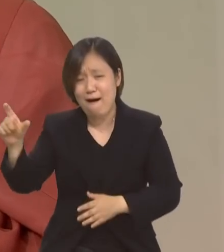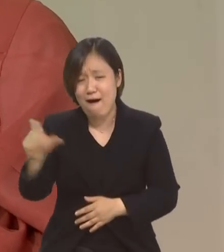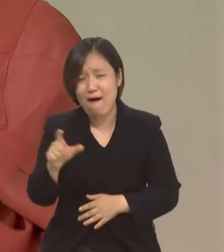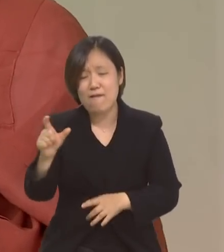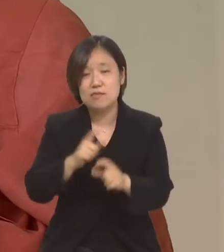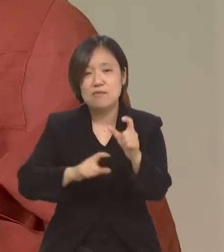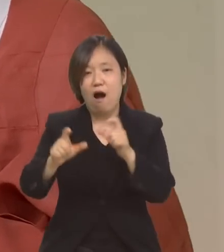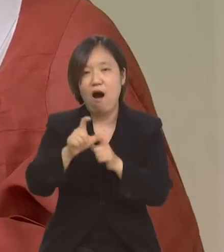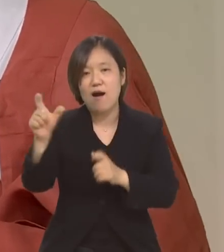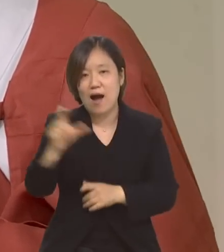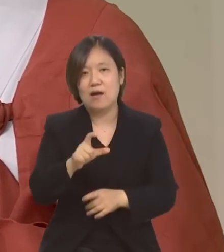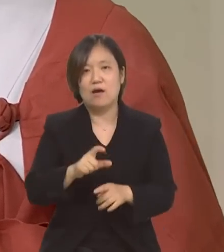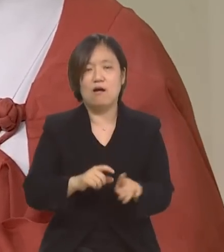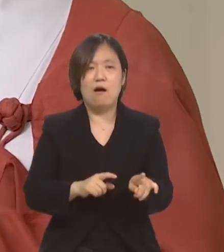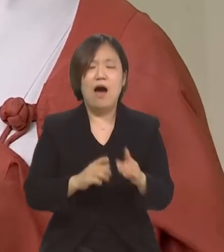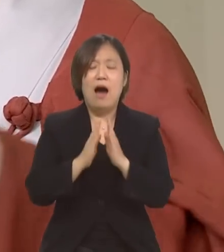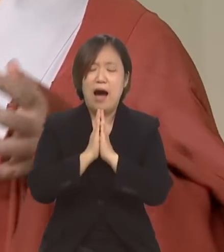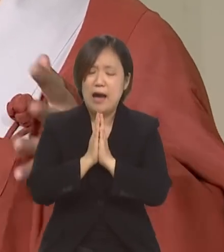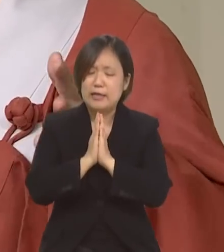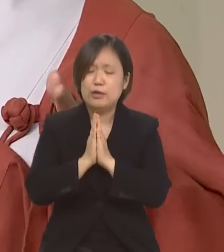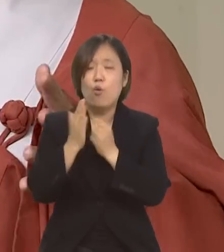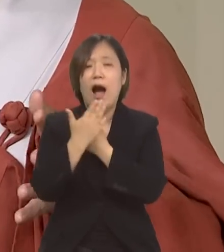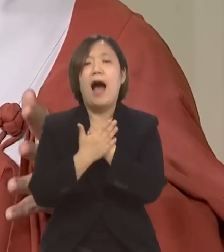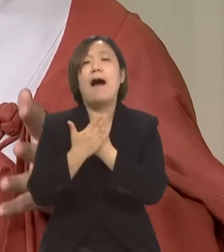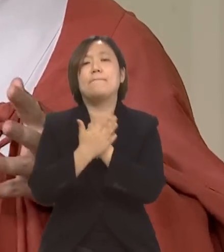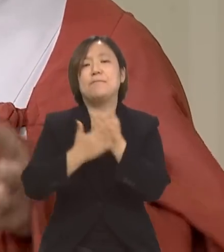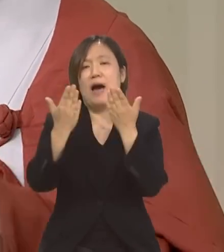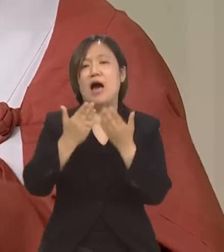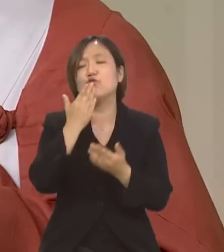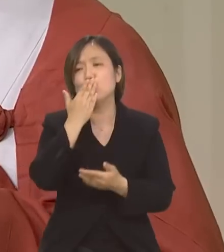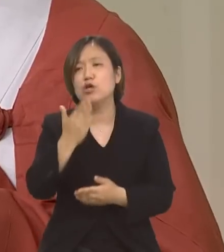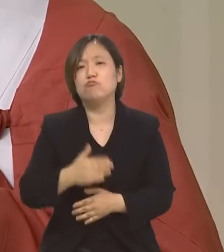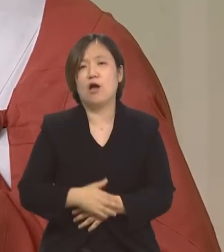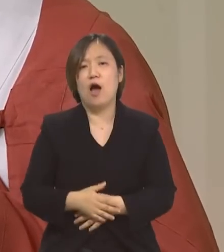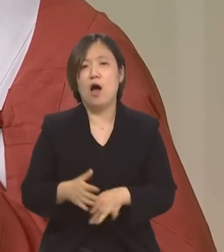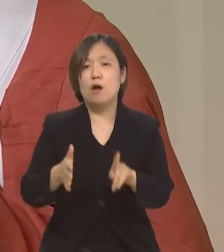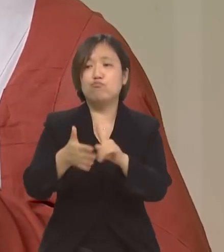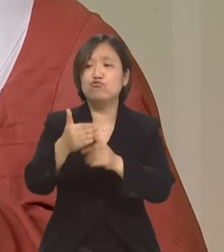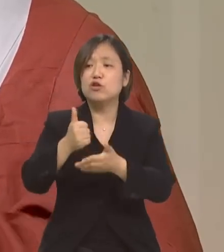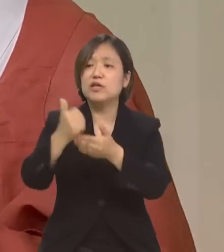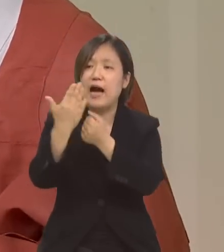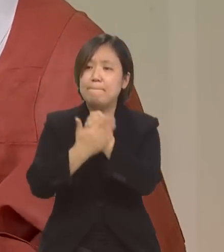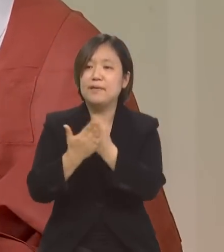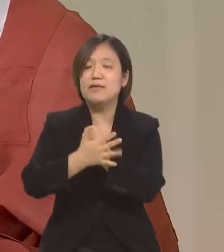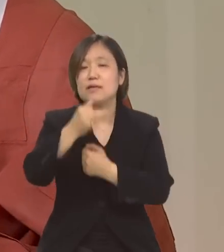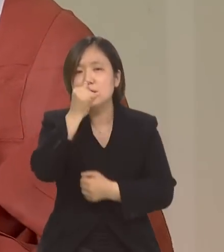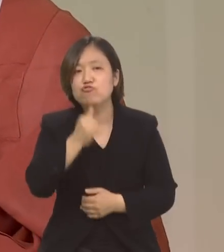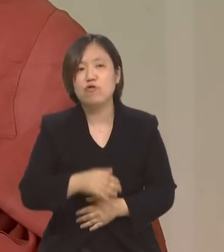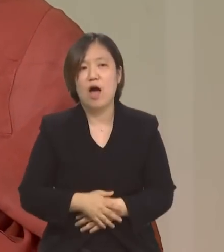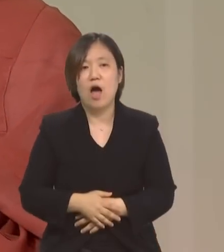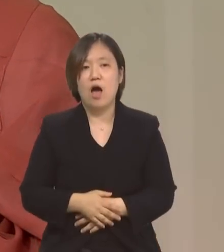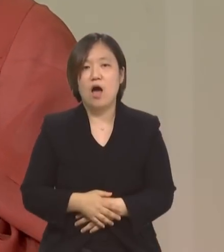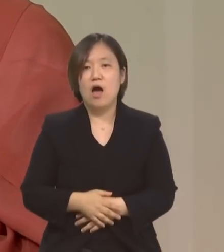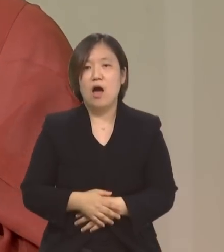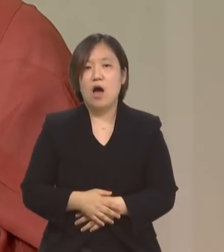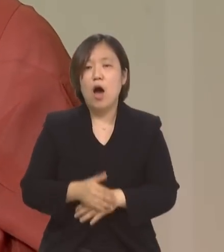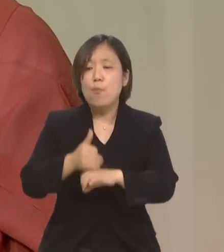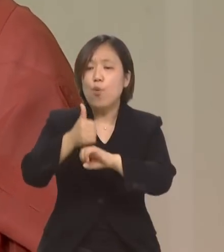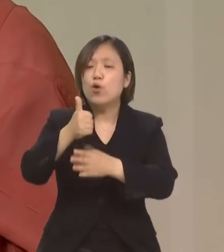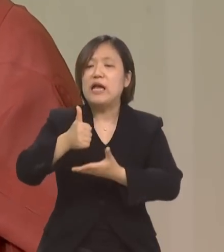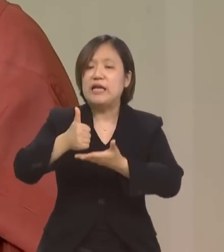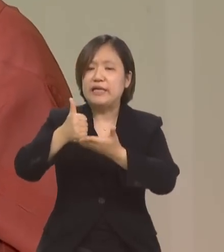공덕이 있구나 정말 기도가 피가 있구나 불보살님 가피가 정말 있구나라는 걸